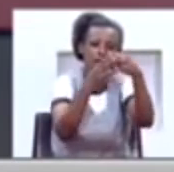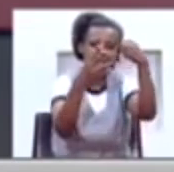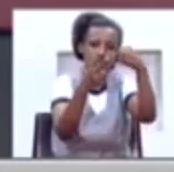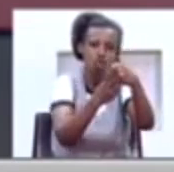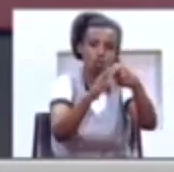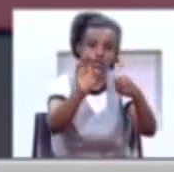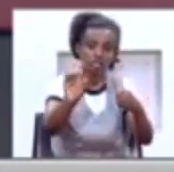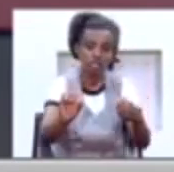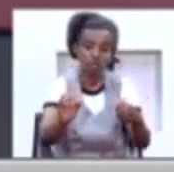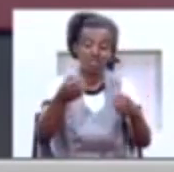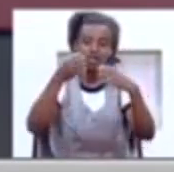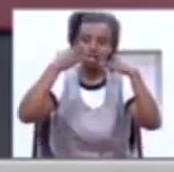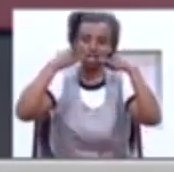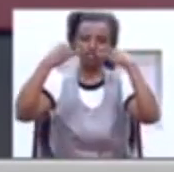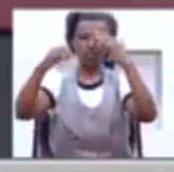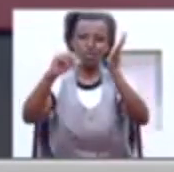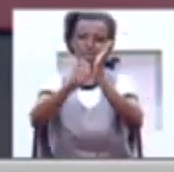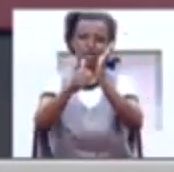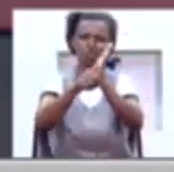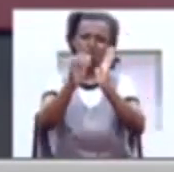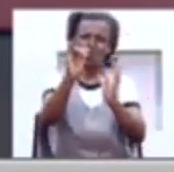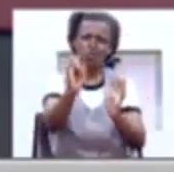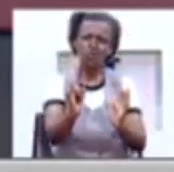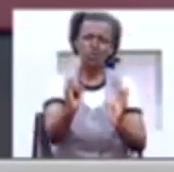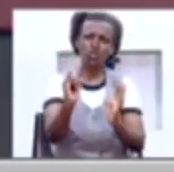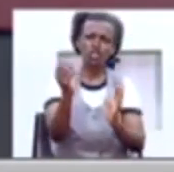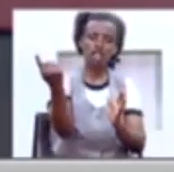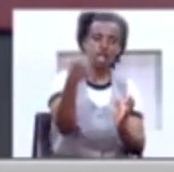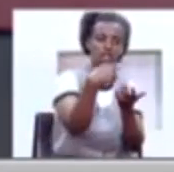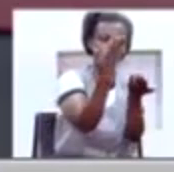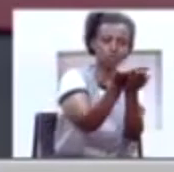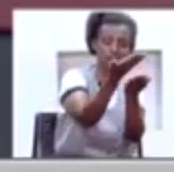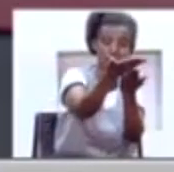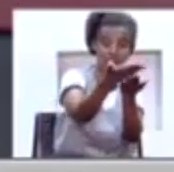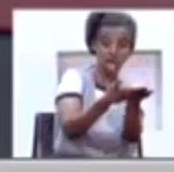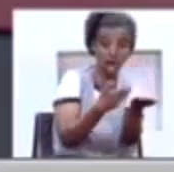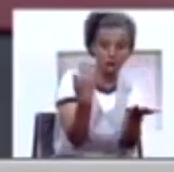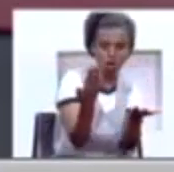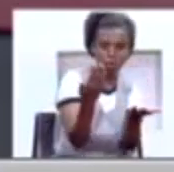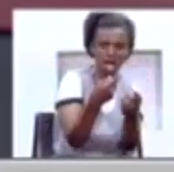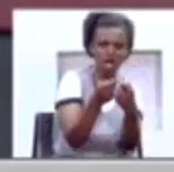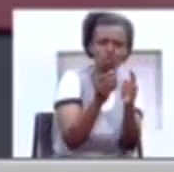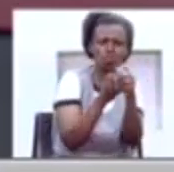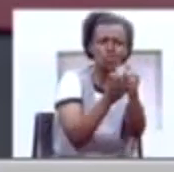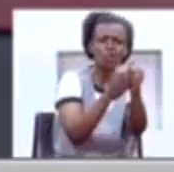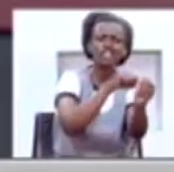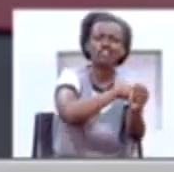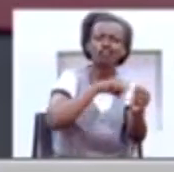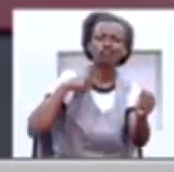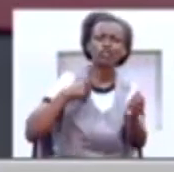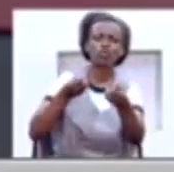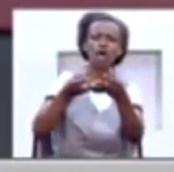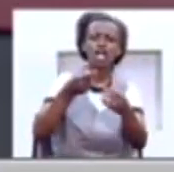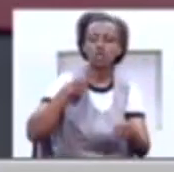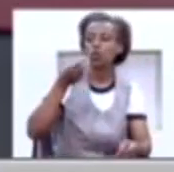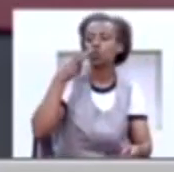1970 yamubwiraga ikibazo cy'umututsi wari waje kwaka ibyangombwa ariko konse akabimwima avuga ko yasanze